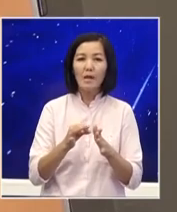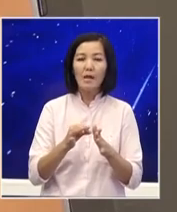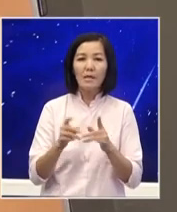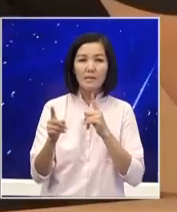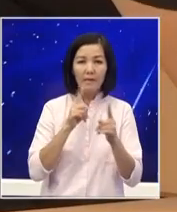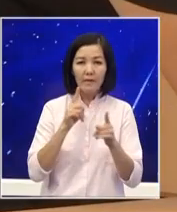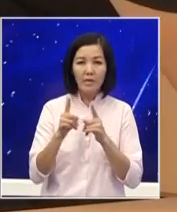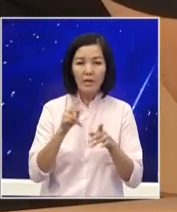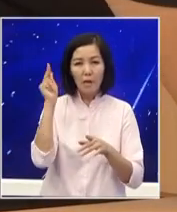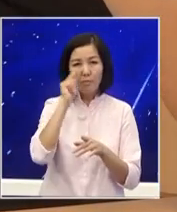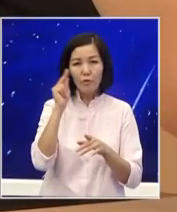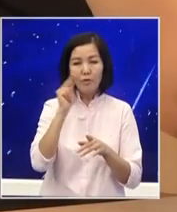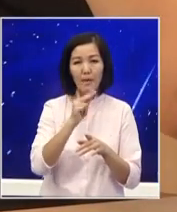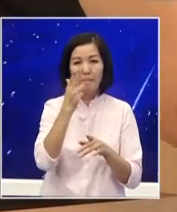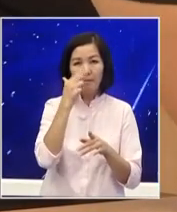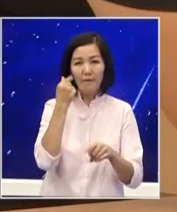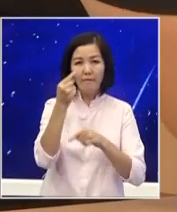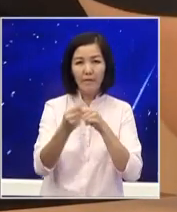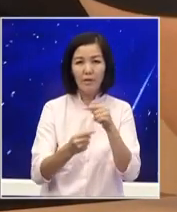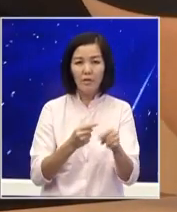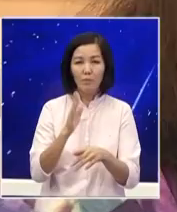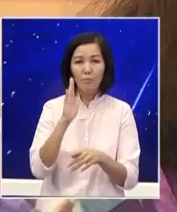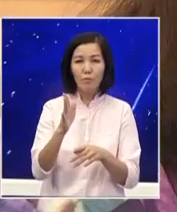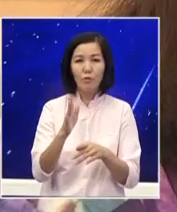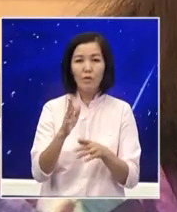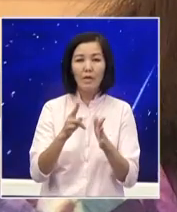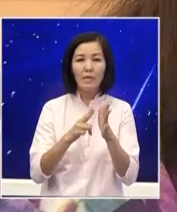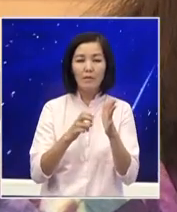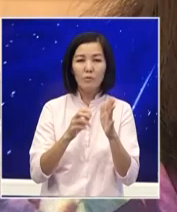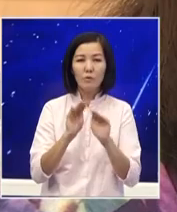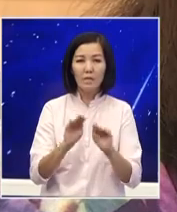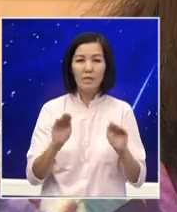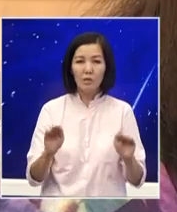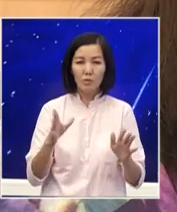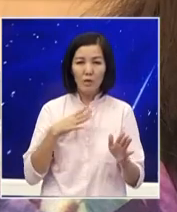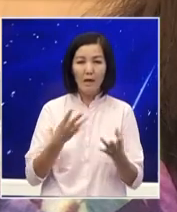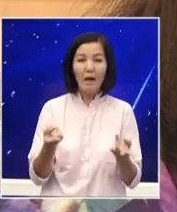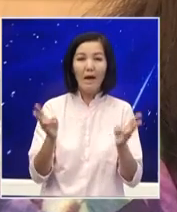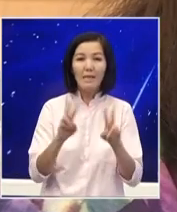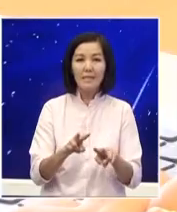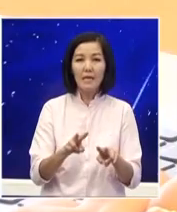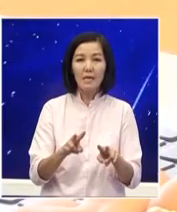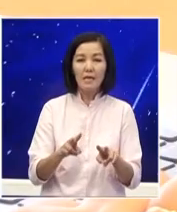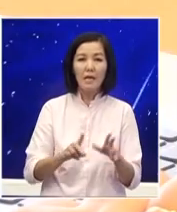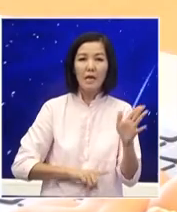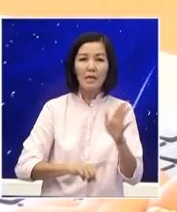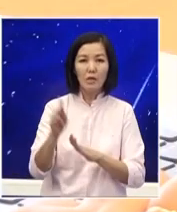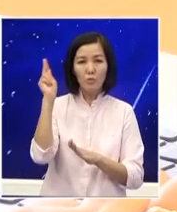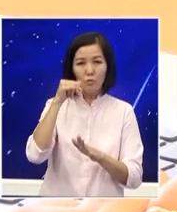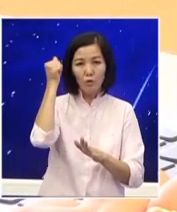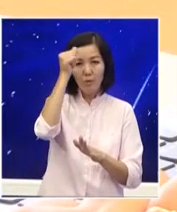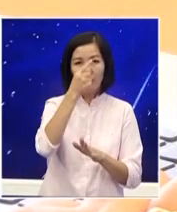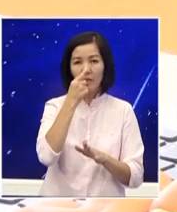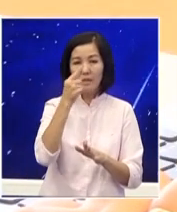совещания обучаться в привычном для всех формате будут около семи тысяч школьников остальные учащиеся области начнут учебный год в